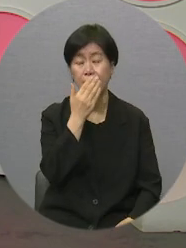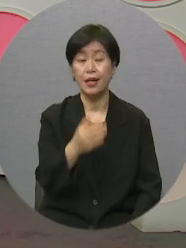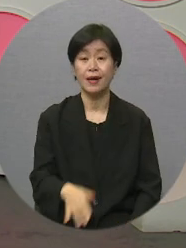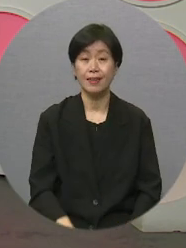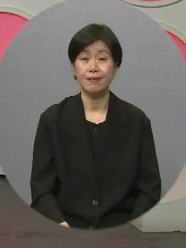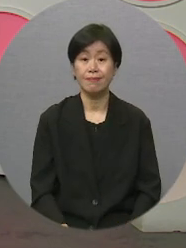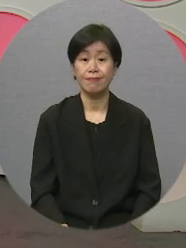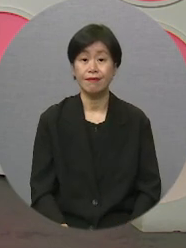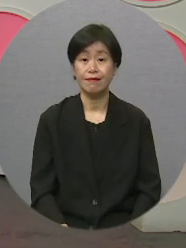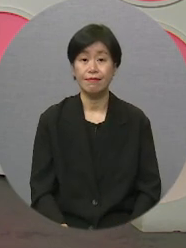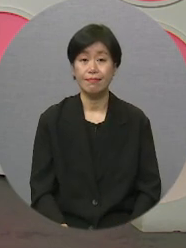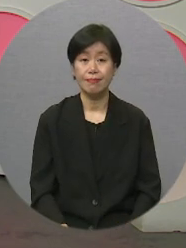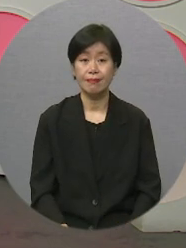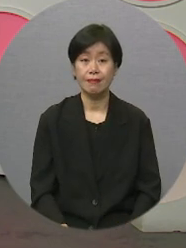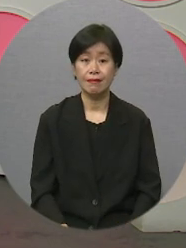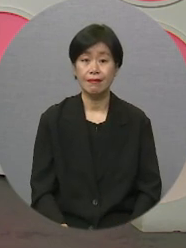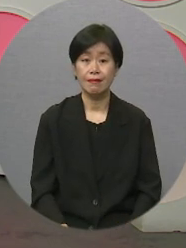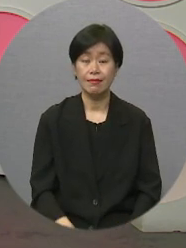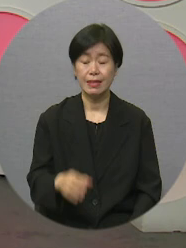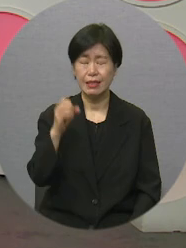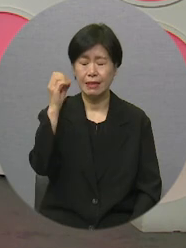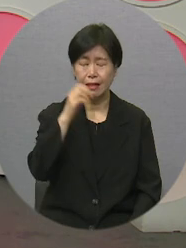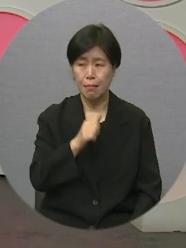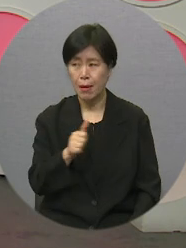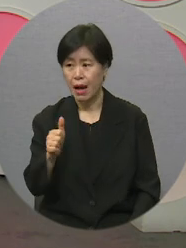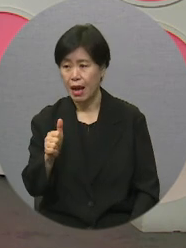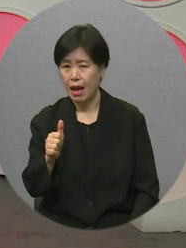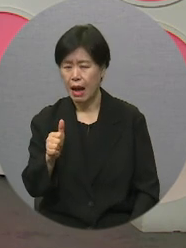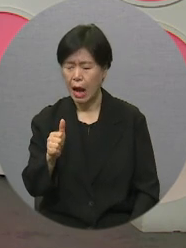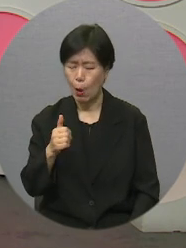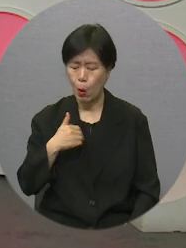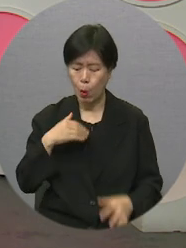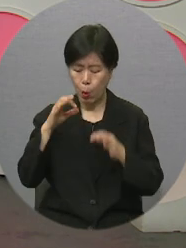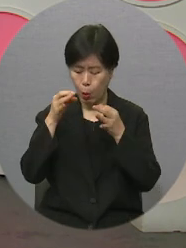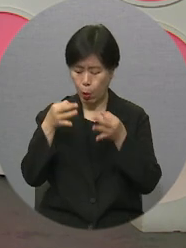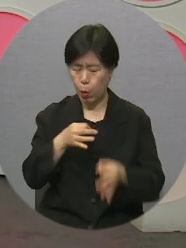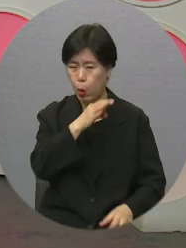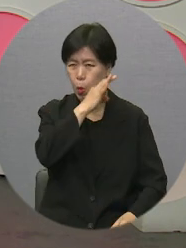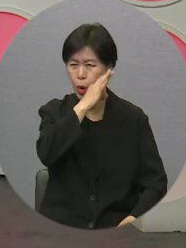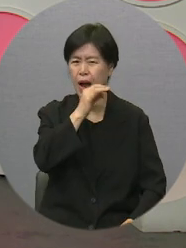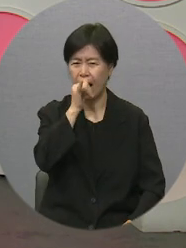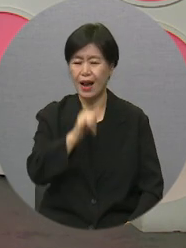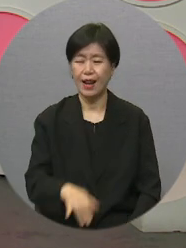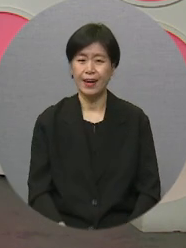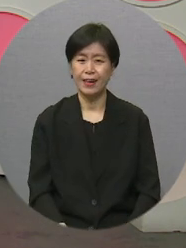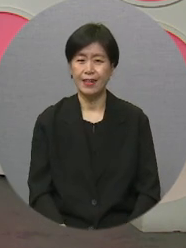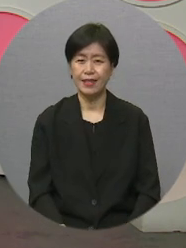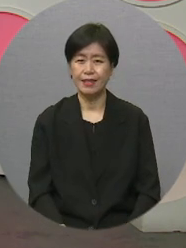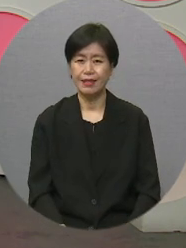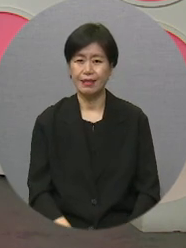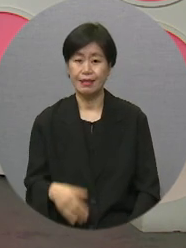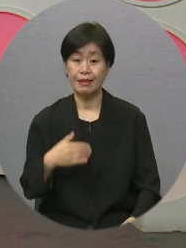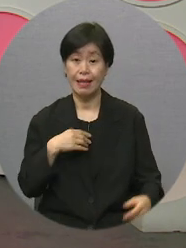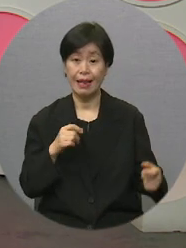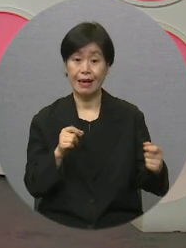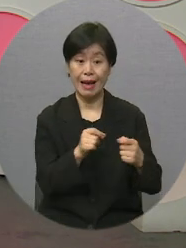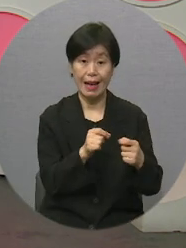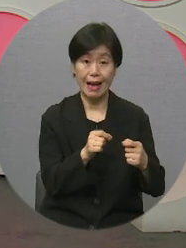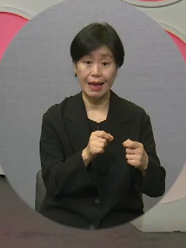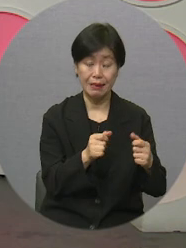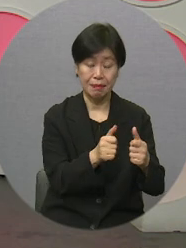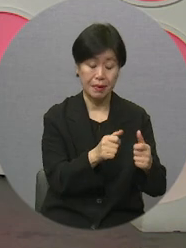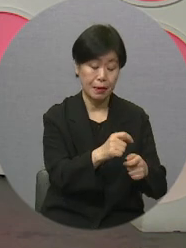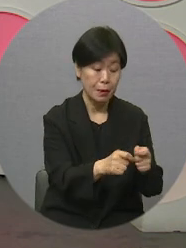들면서 그냥 지나치려고 했던 제 자신이 부끄러워졌습니다. 운동화 끈을 매드리자